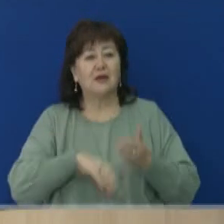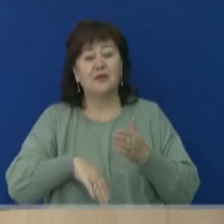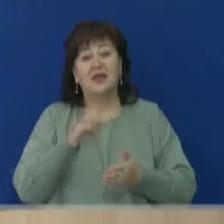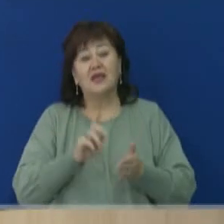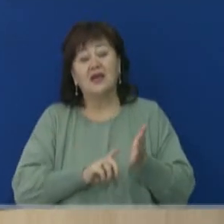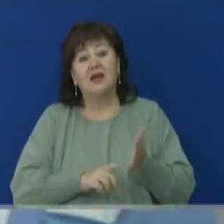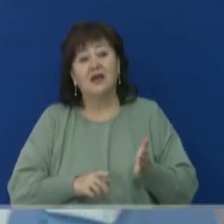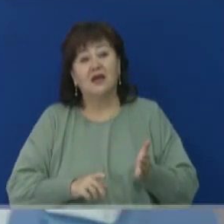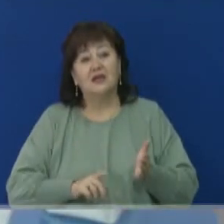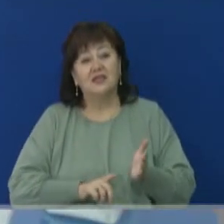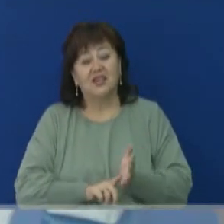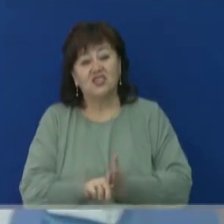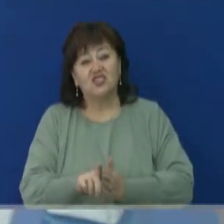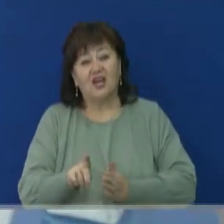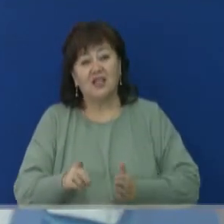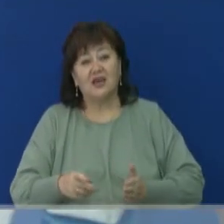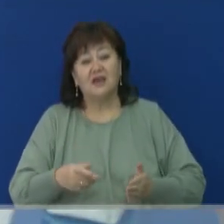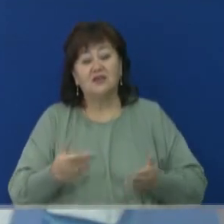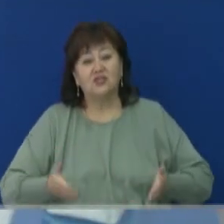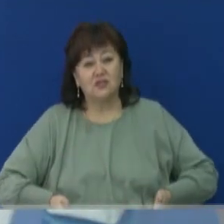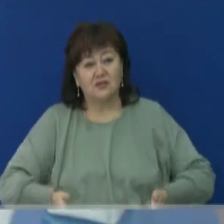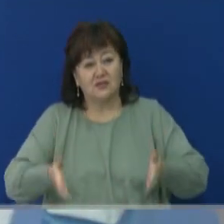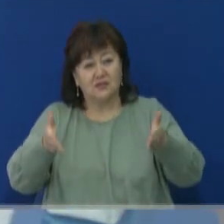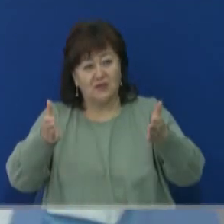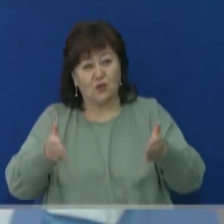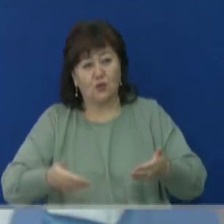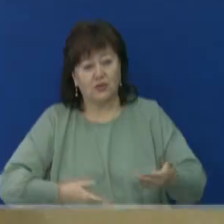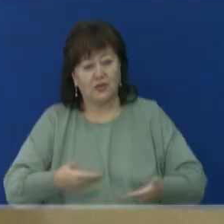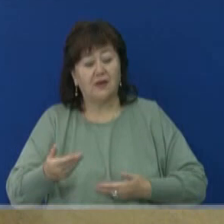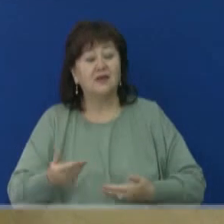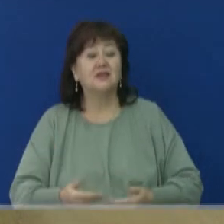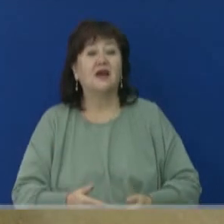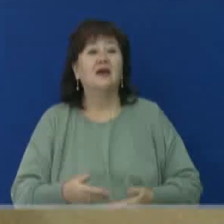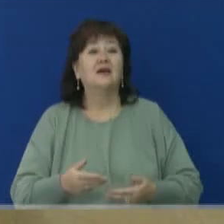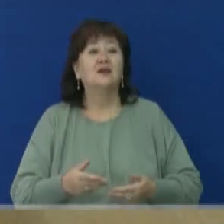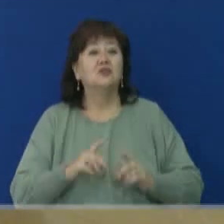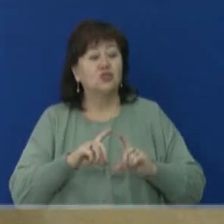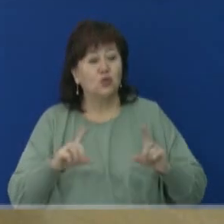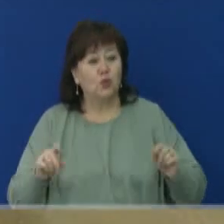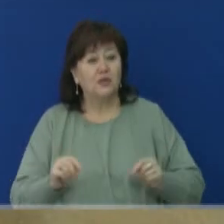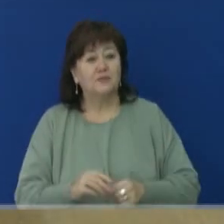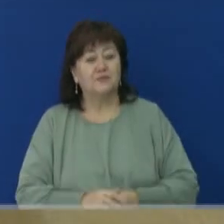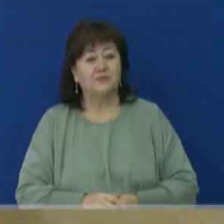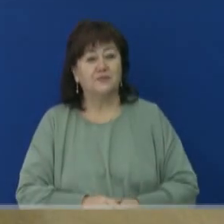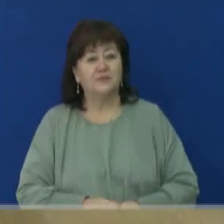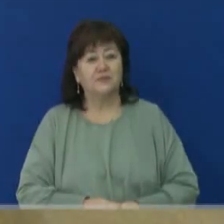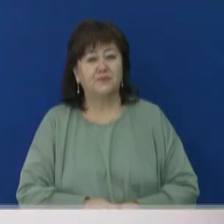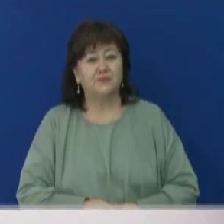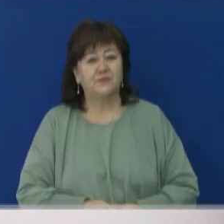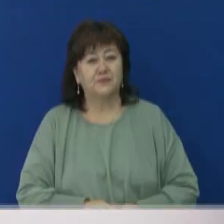десек, мектептің басты тұлғасы жүрегі мұғалім болып қала бермек. Айнұр Қасым, Нұрлан Оразалин, Семей